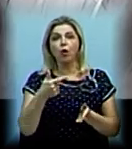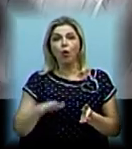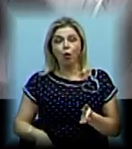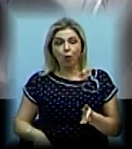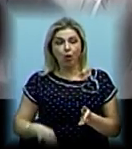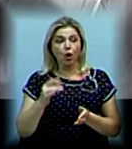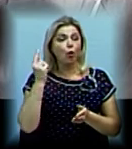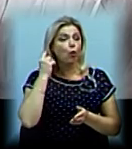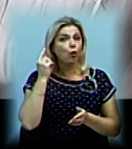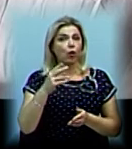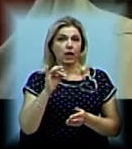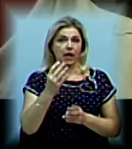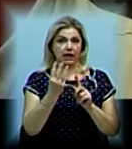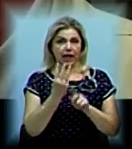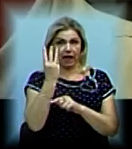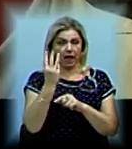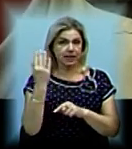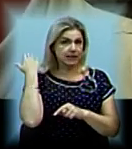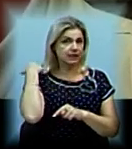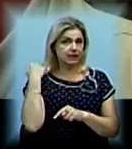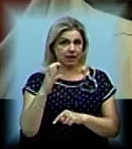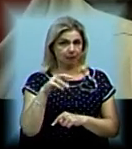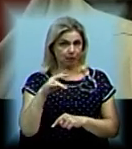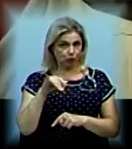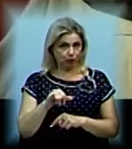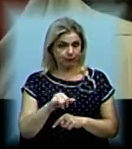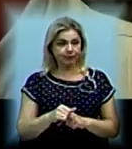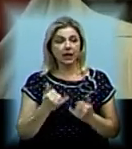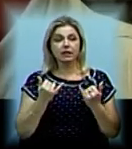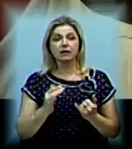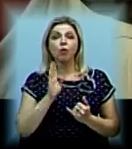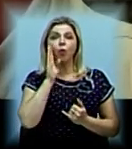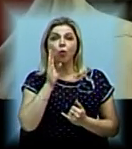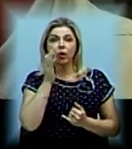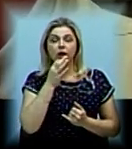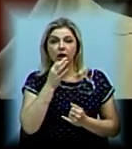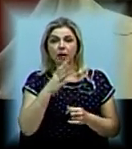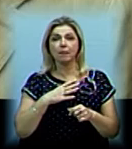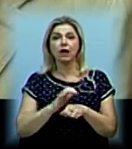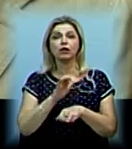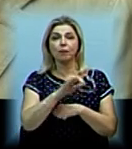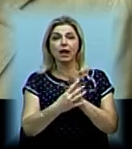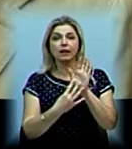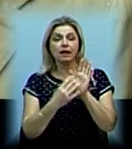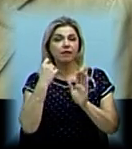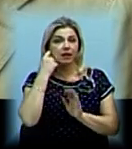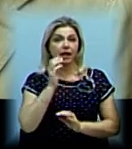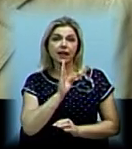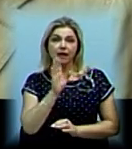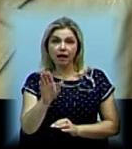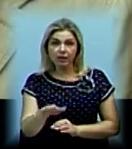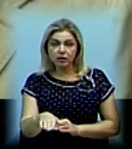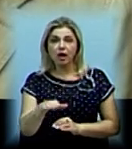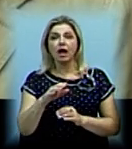і три рази в спину. Сьогодні вранці до лікарні доставлена 9-річна дівчинка. В неї